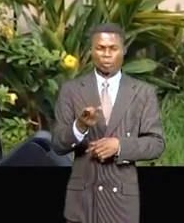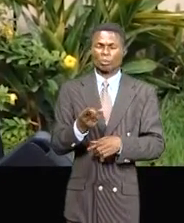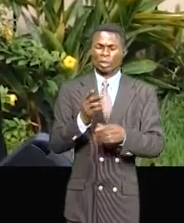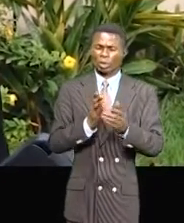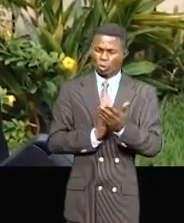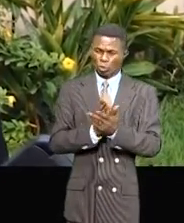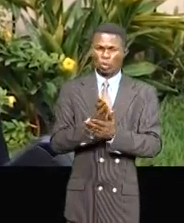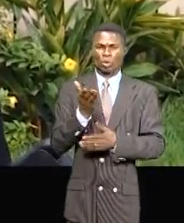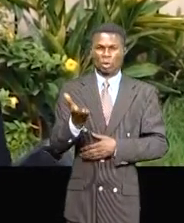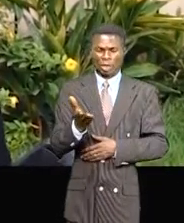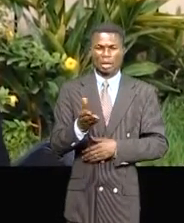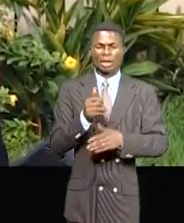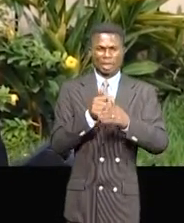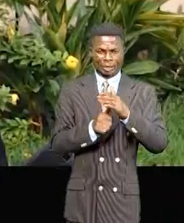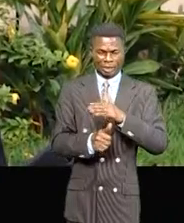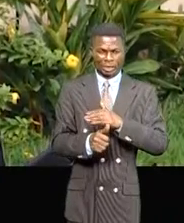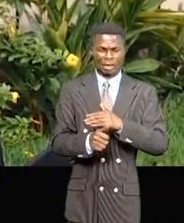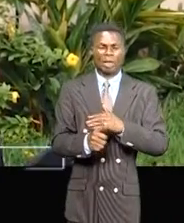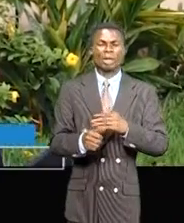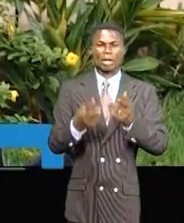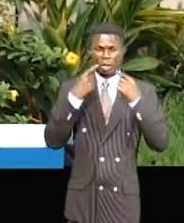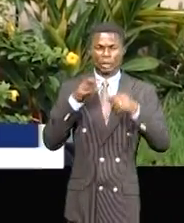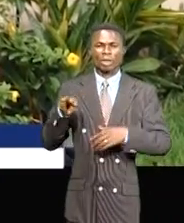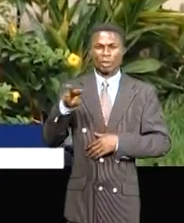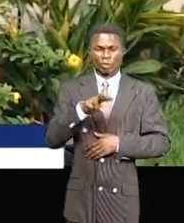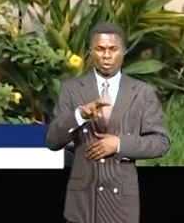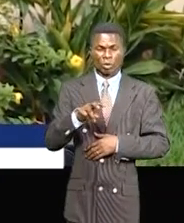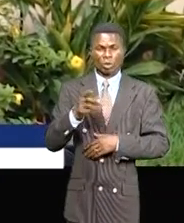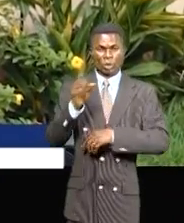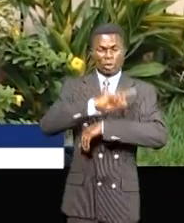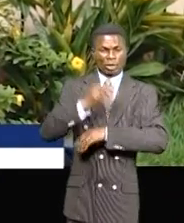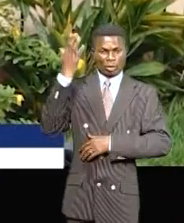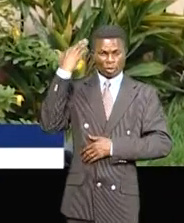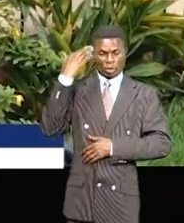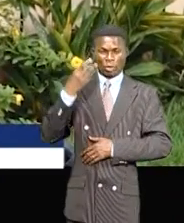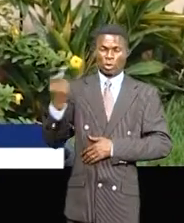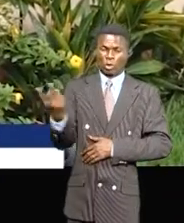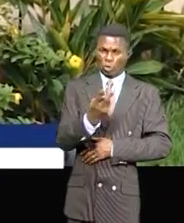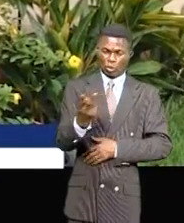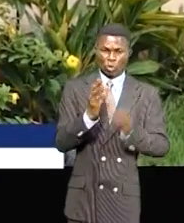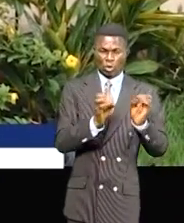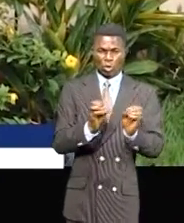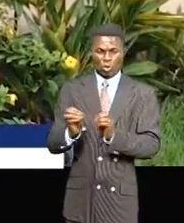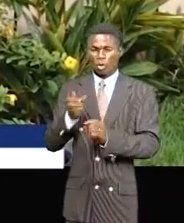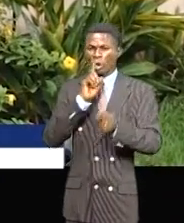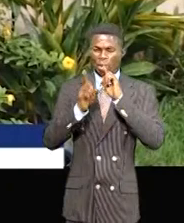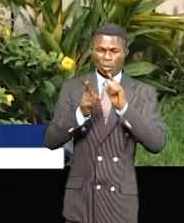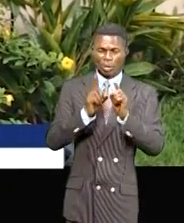sérénité. Et je voudrais ici dire que depuis quelques jours, nous avons entrepris des